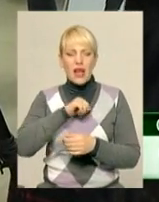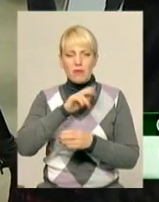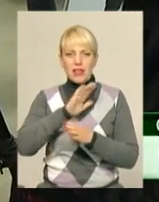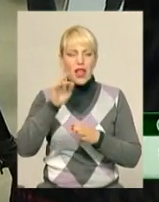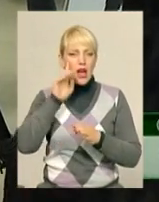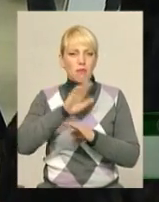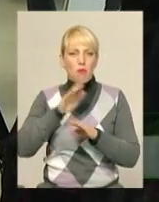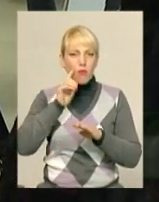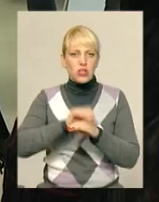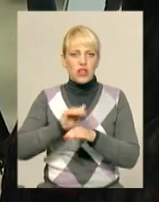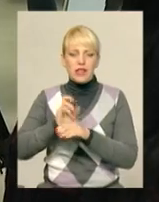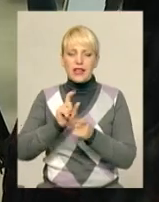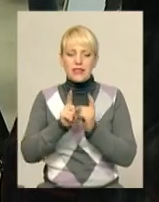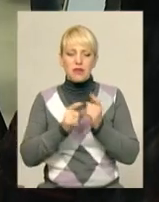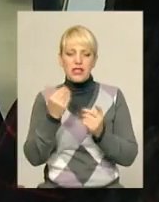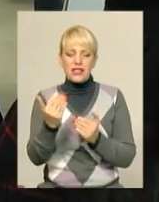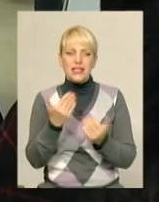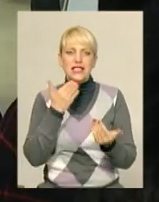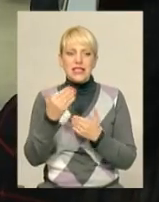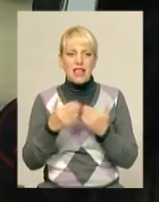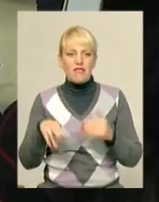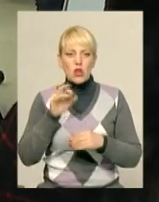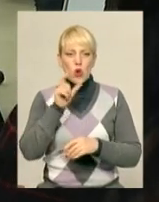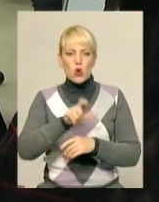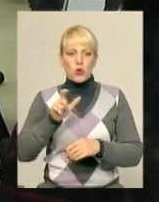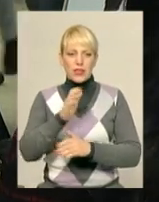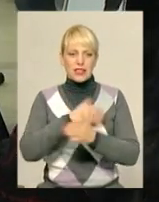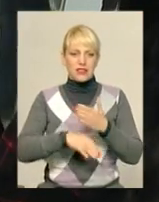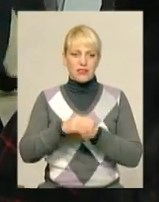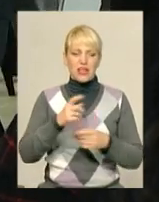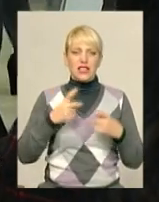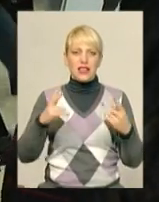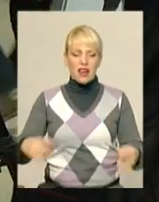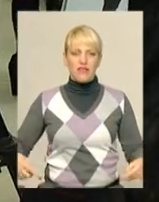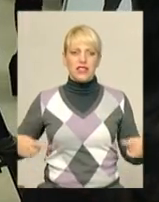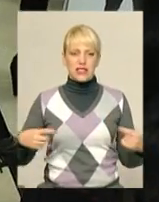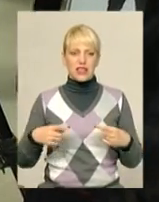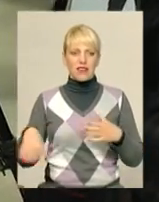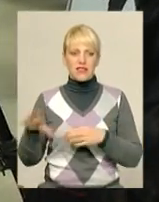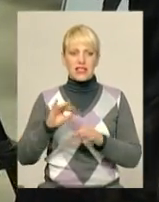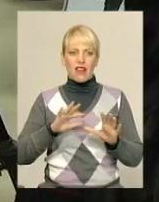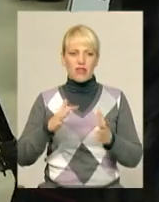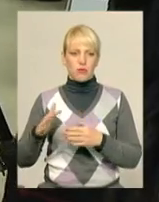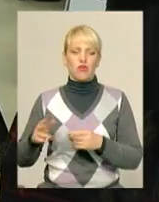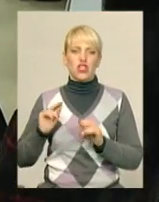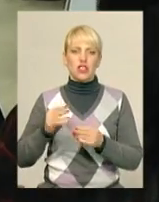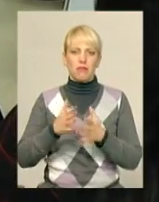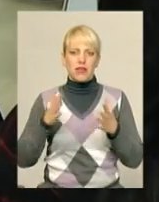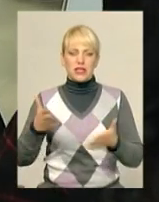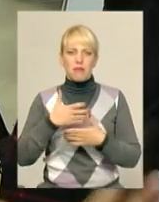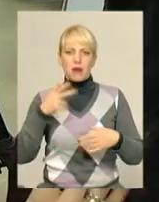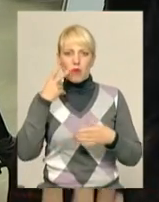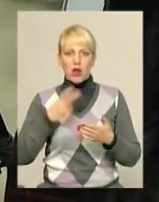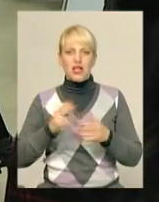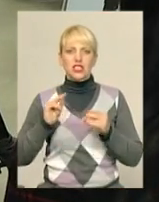змінюється їхня ставлення до людей з інвалідністю, до людей на візках. Тобто все відбувається. Чим більше ми показуємо,